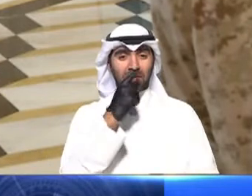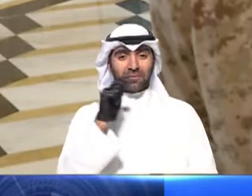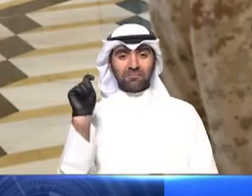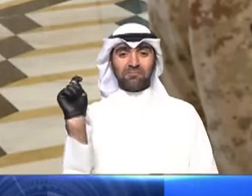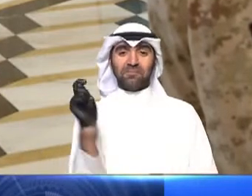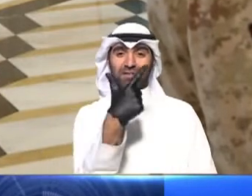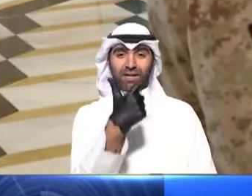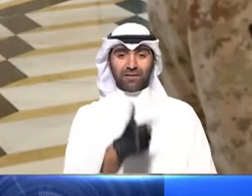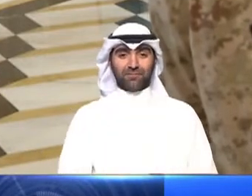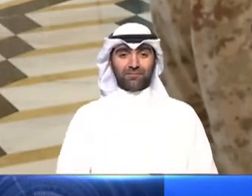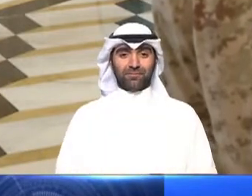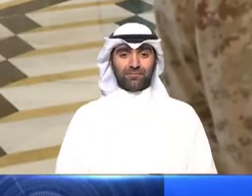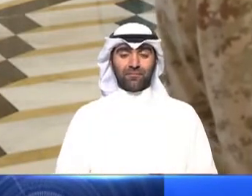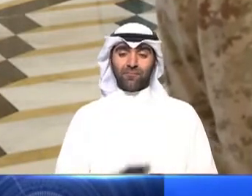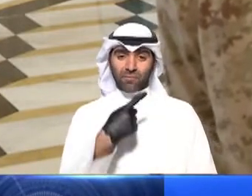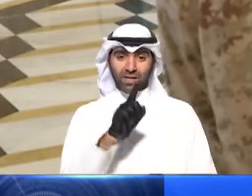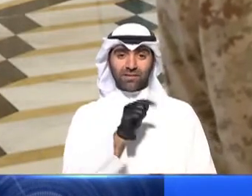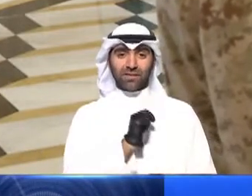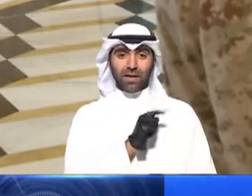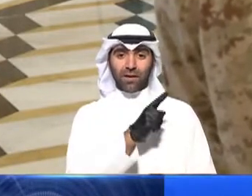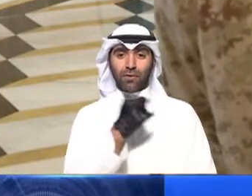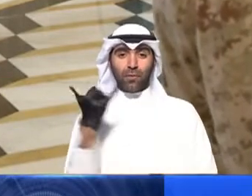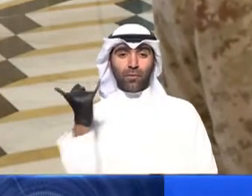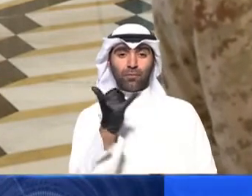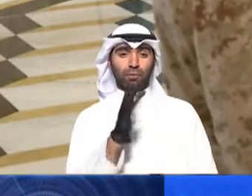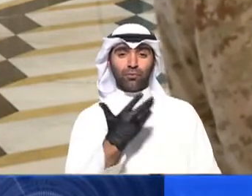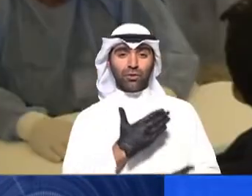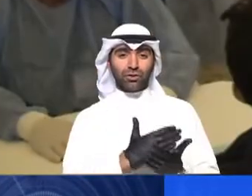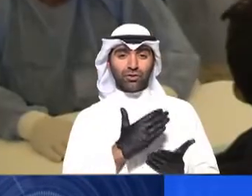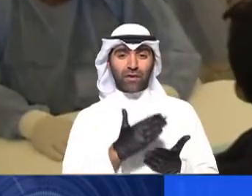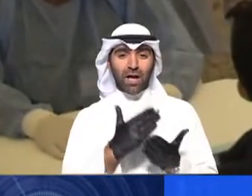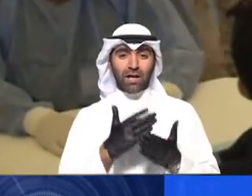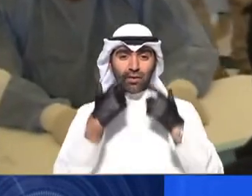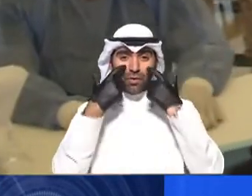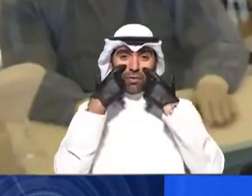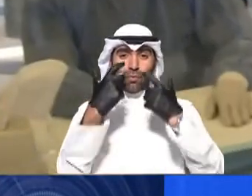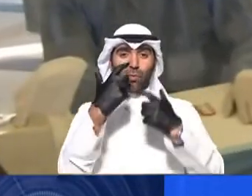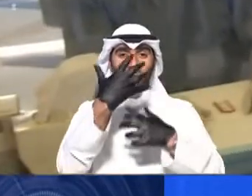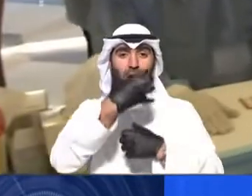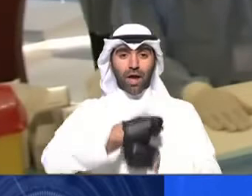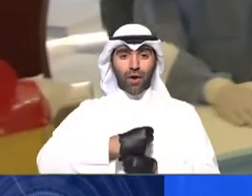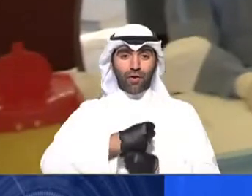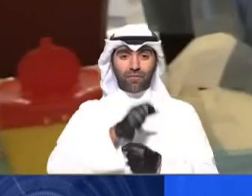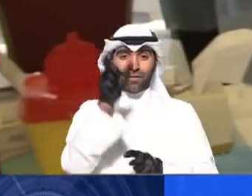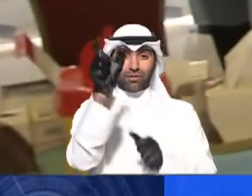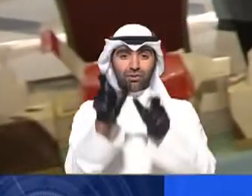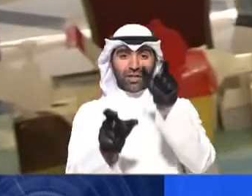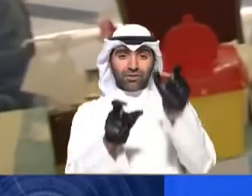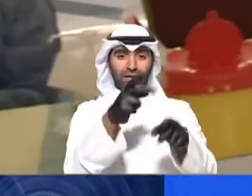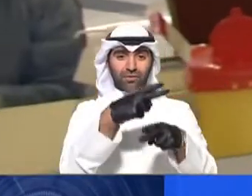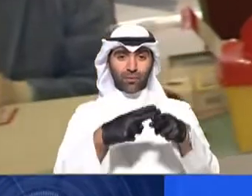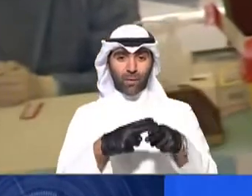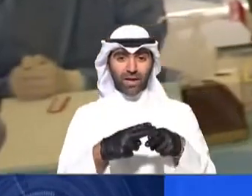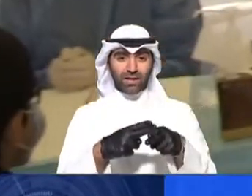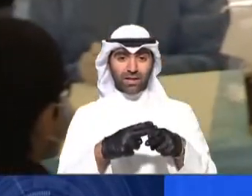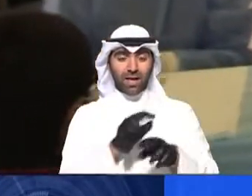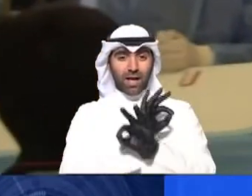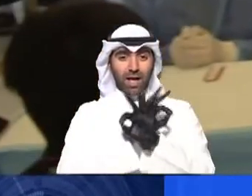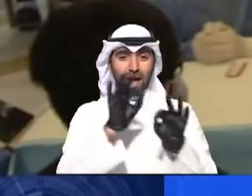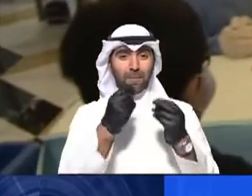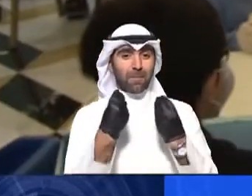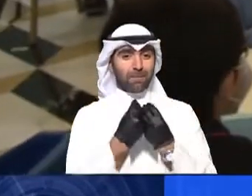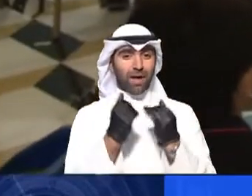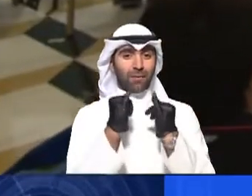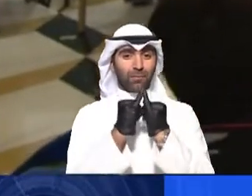رحلة الحفاظ على الصحة العامة ما زالت متواصلة، والتمسك بالإجراءات الصحية المتعارف عليها محليا ودوليا